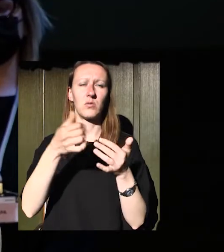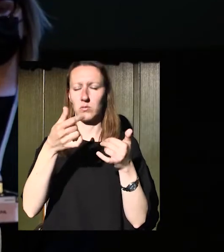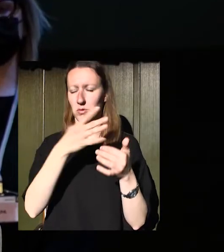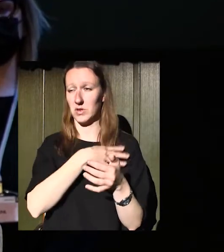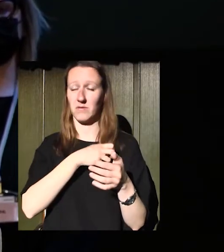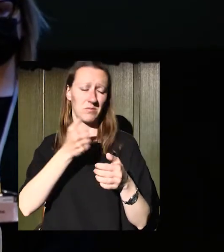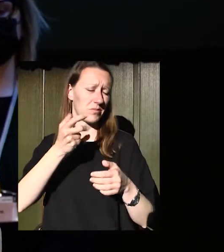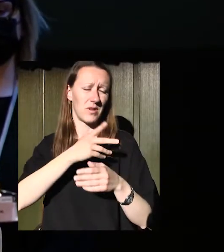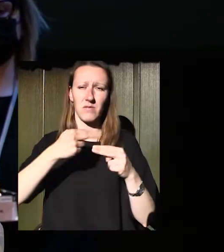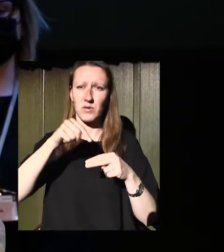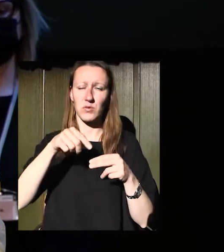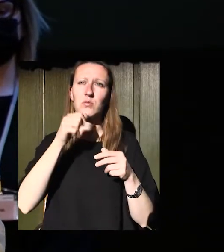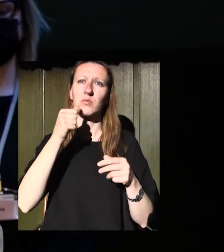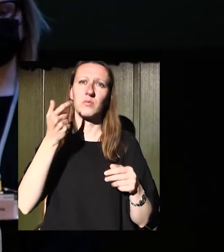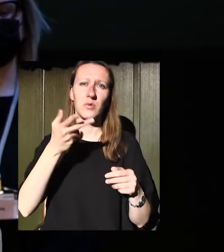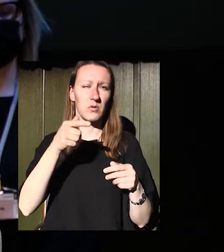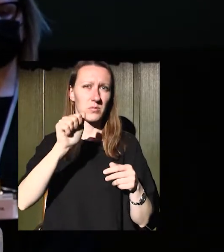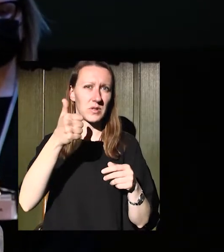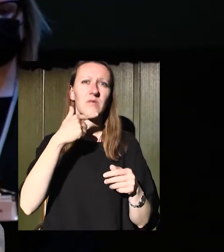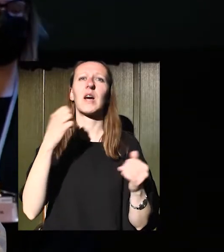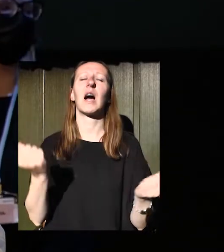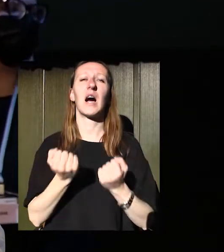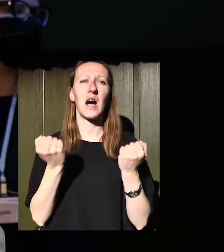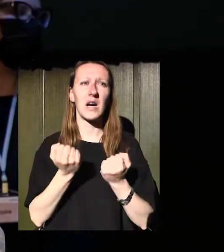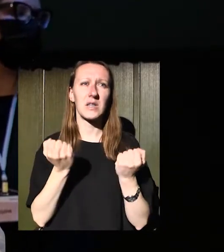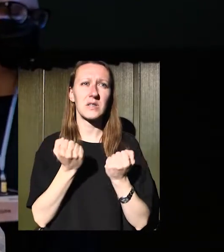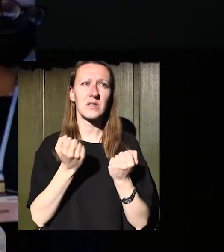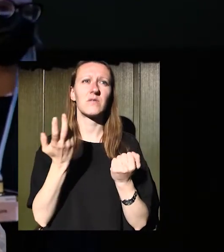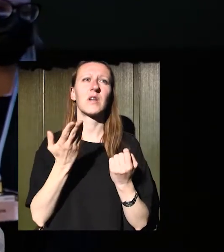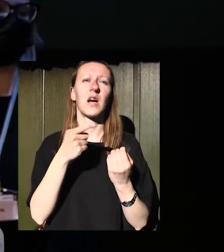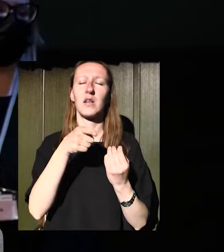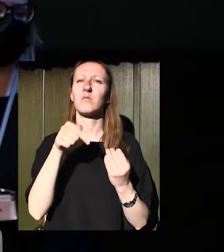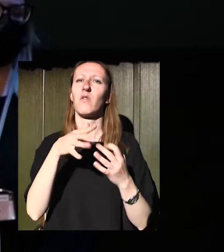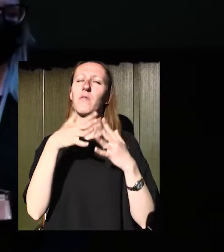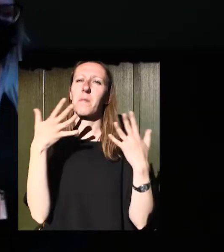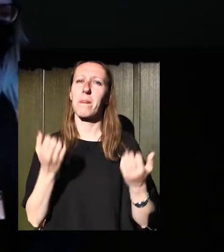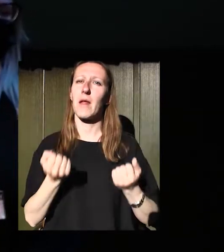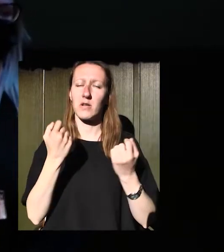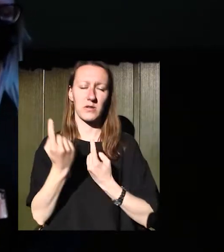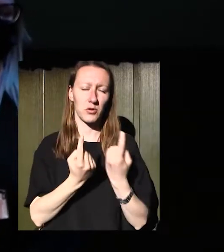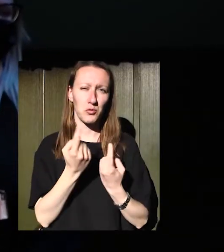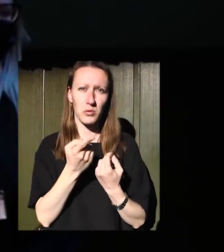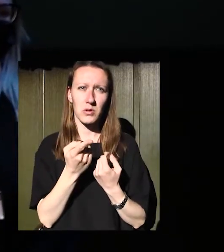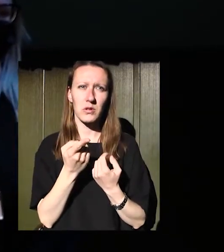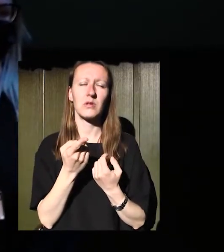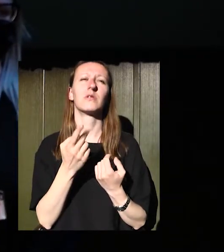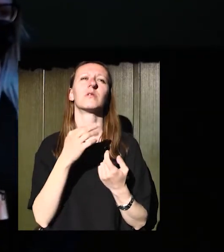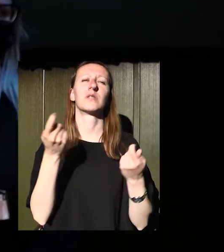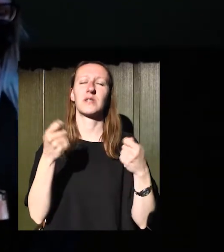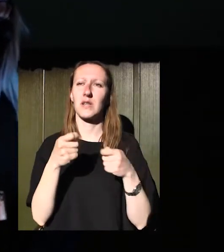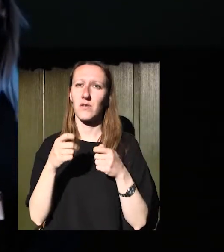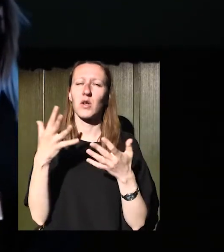izviđačkih u Hrvatskoj po brojnosti i po aktivnostima kada smo i u ovom velikom teškom trenutku